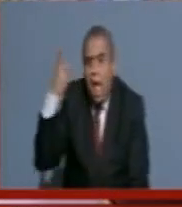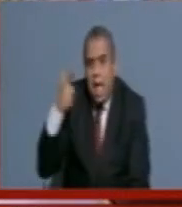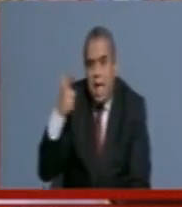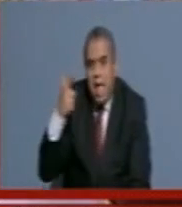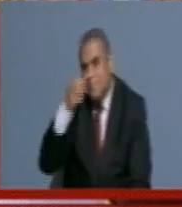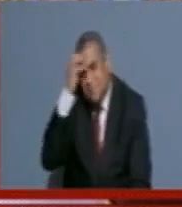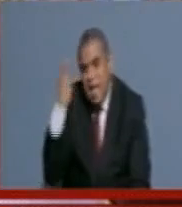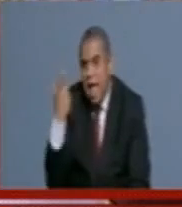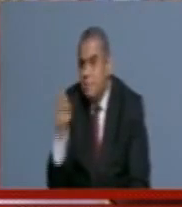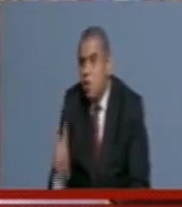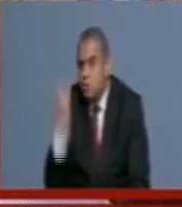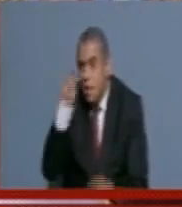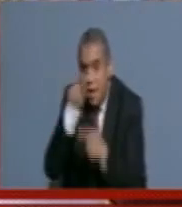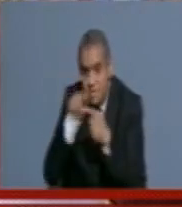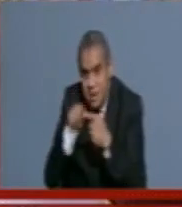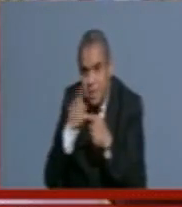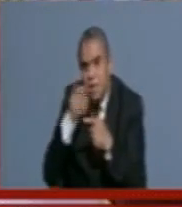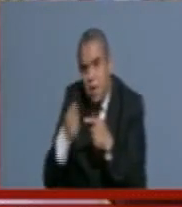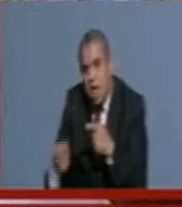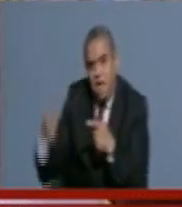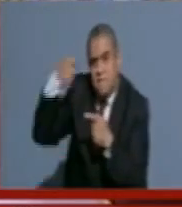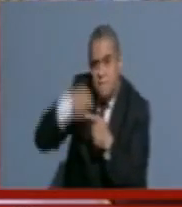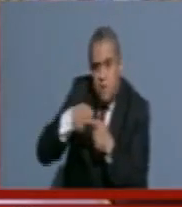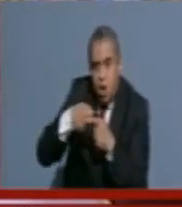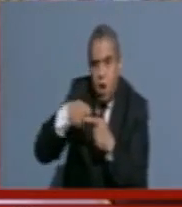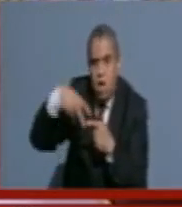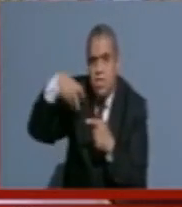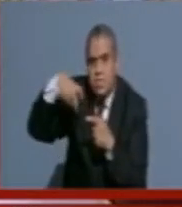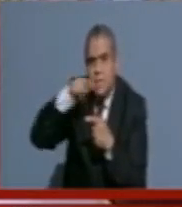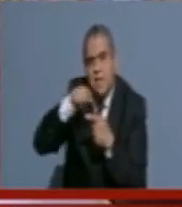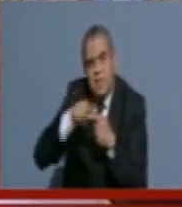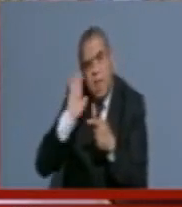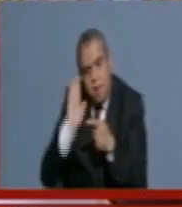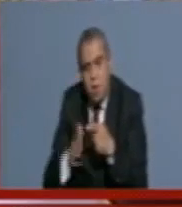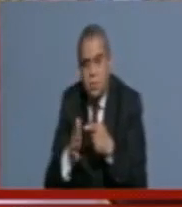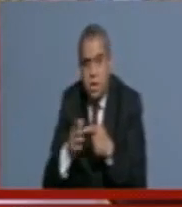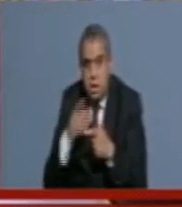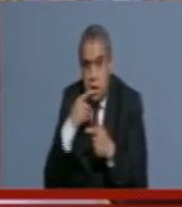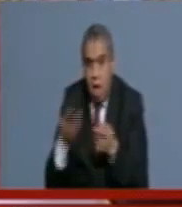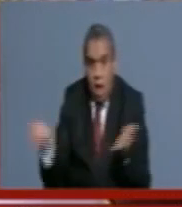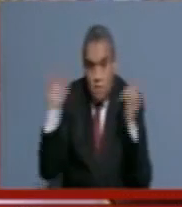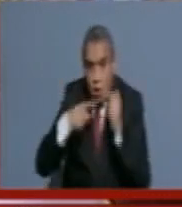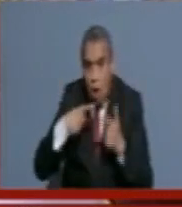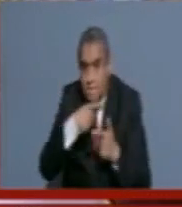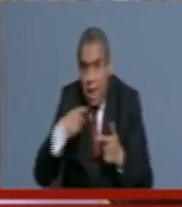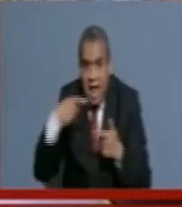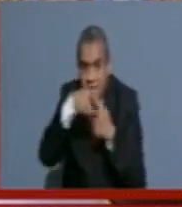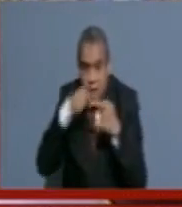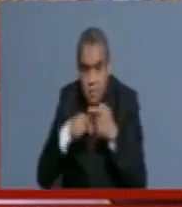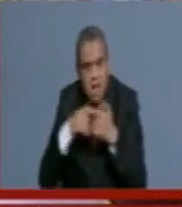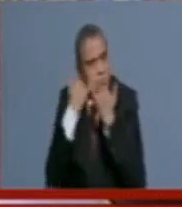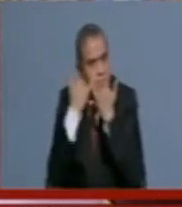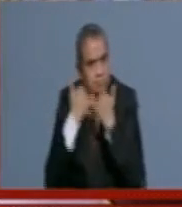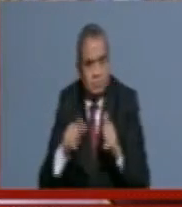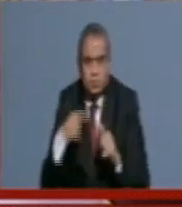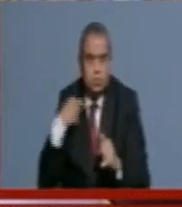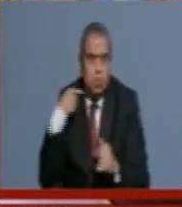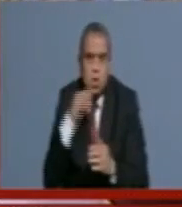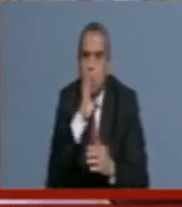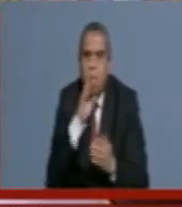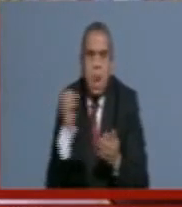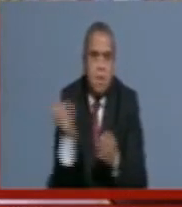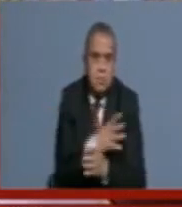حاجه بسيطه، وابتدي اعمل كمان هامش اخر اللي ممكن وجود كثافات، فما بطبعش 100% من عدد اوراق